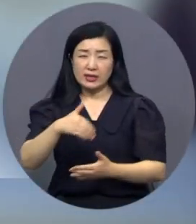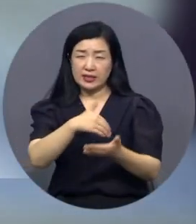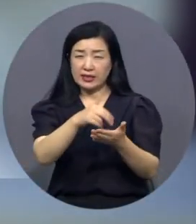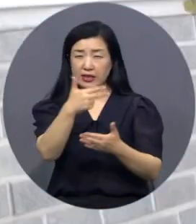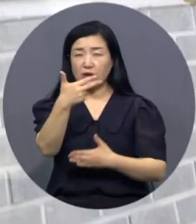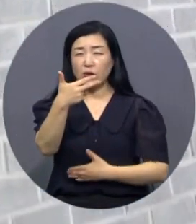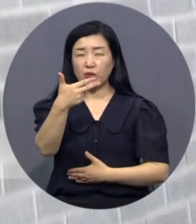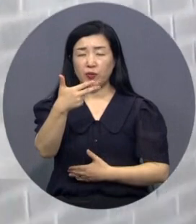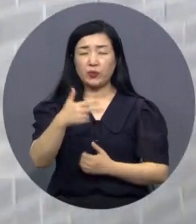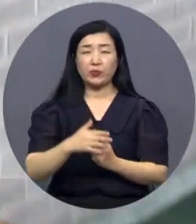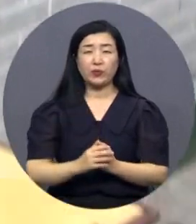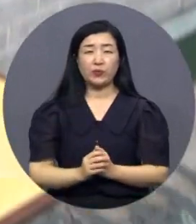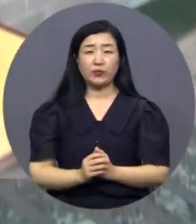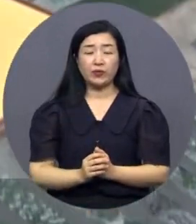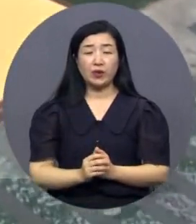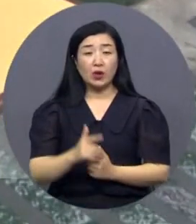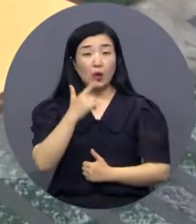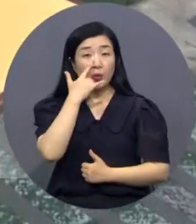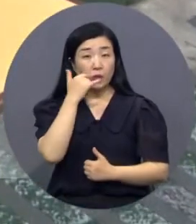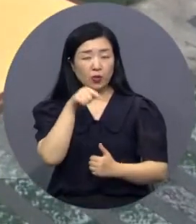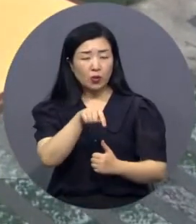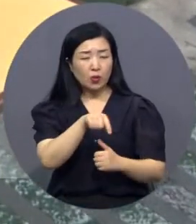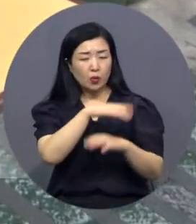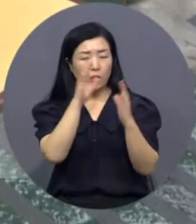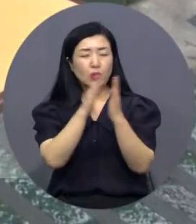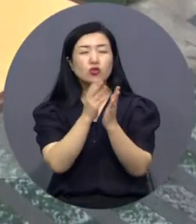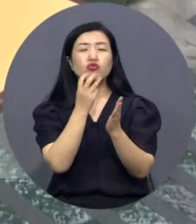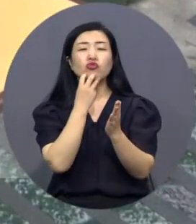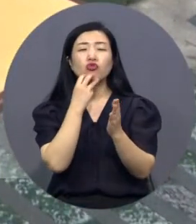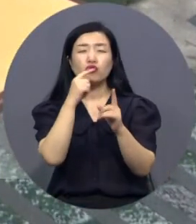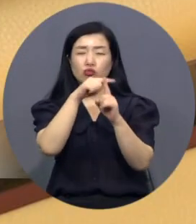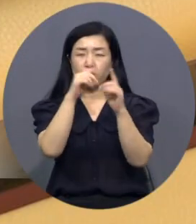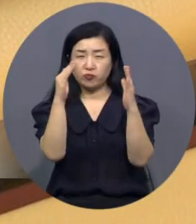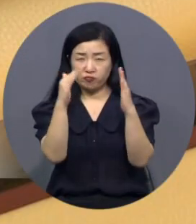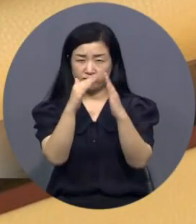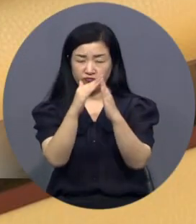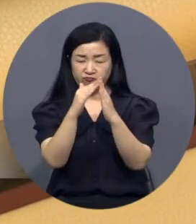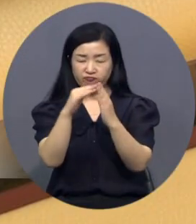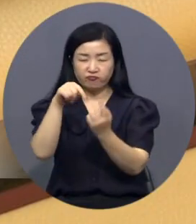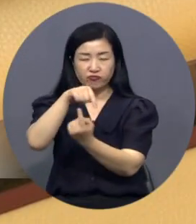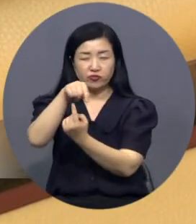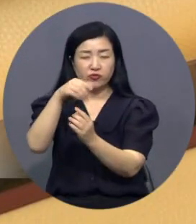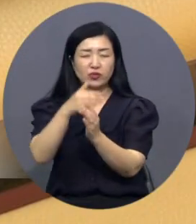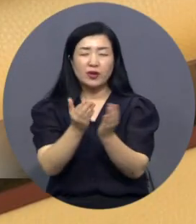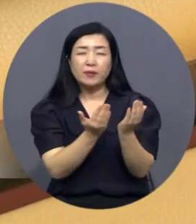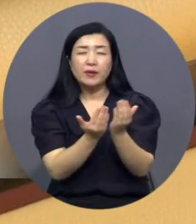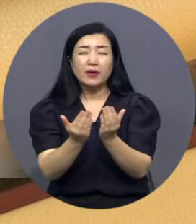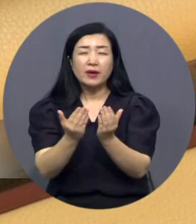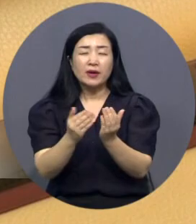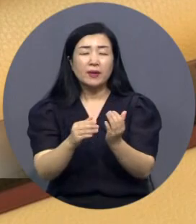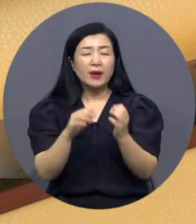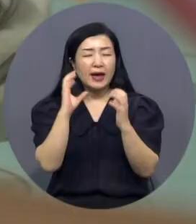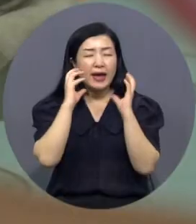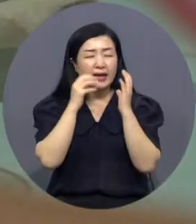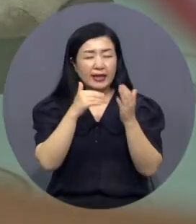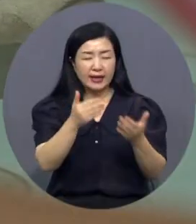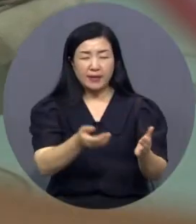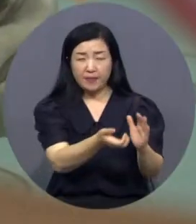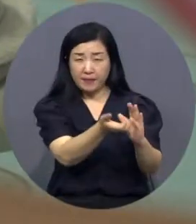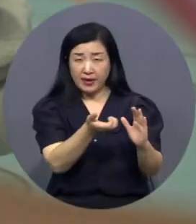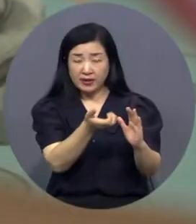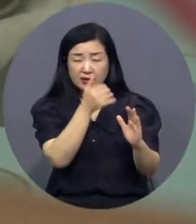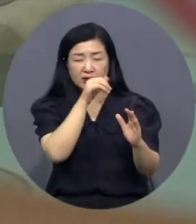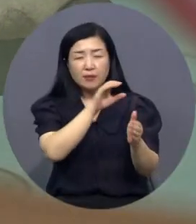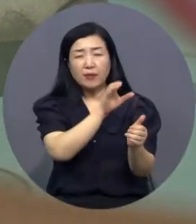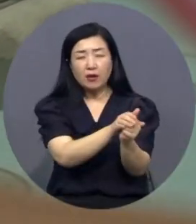7명. 부모들은 모두 서울의 한 교회에서 운영하는 베이비박스에 아이를 두고 왔거나 상담을